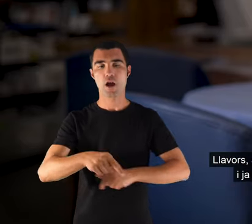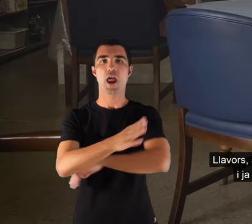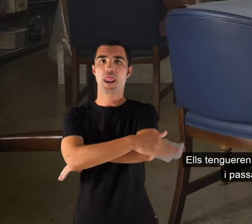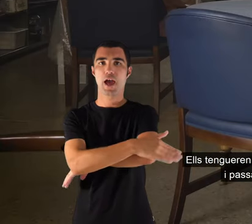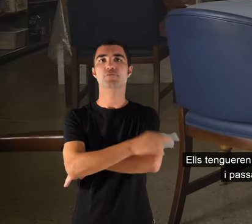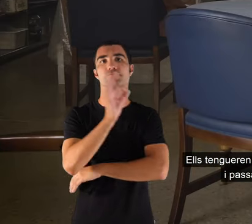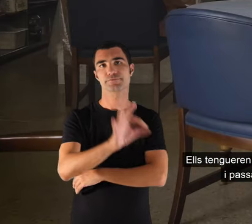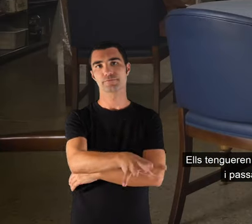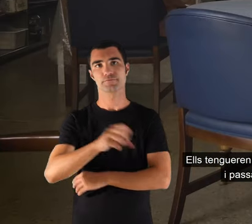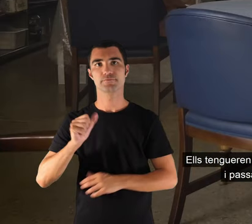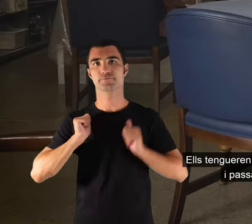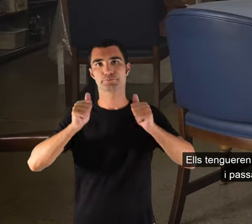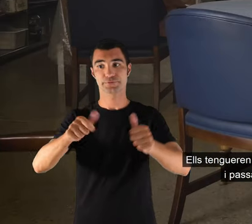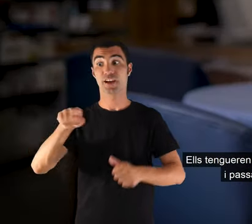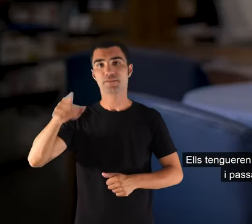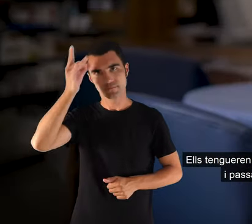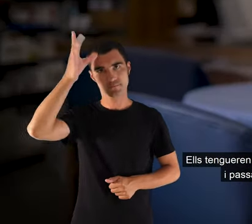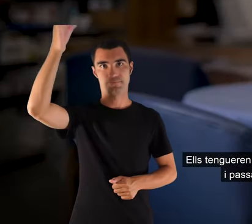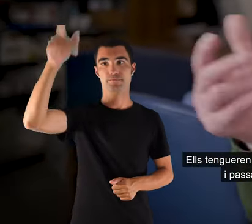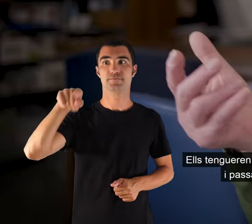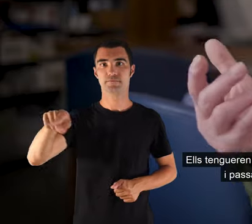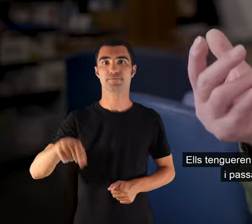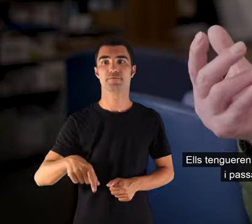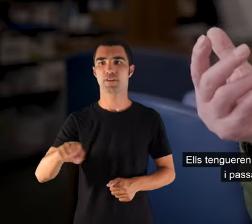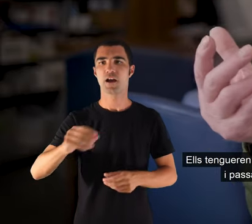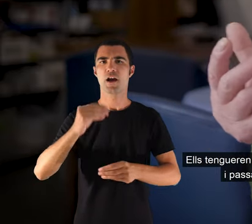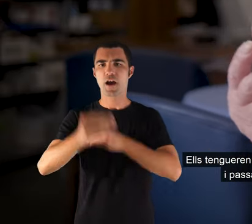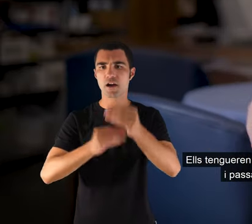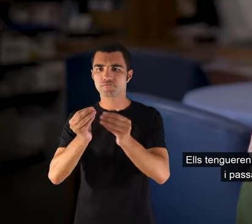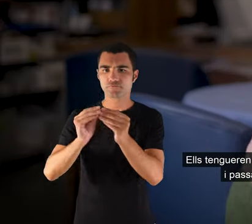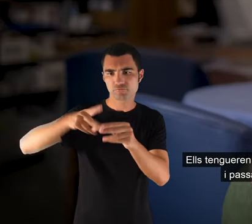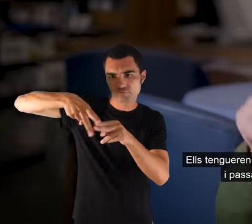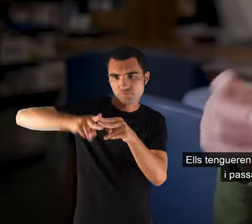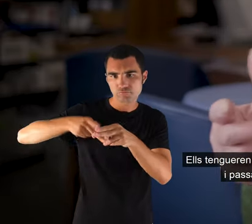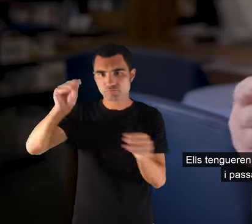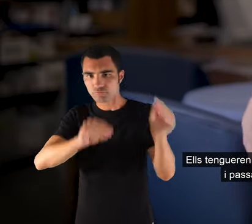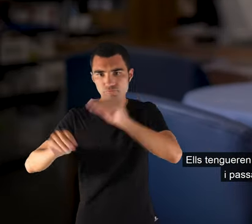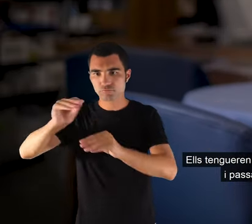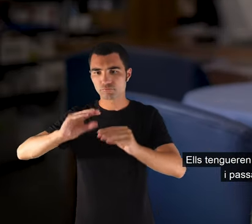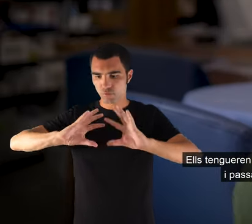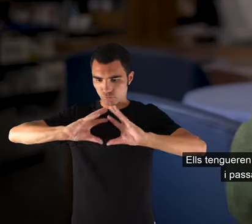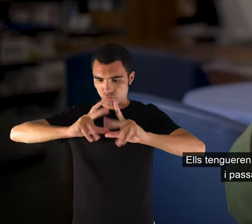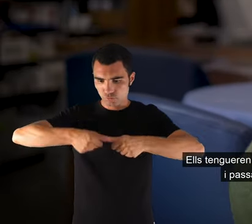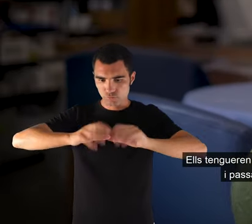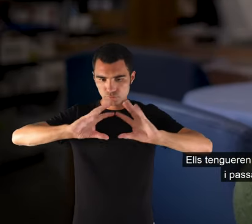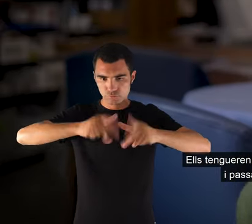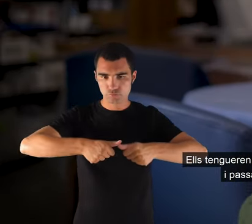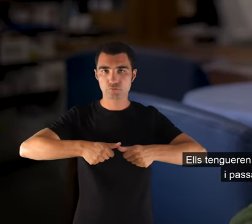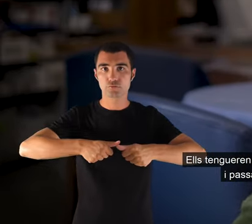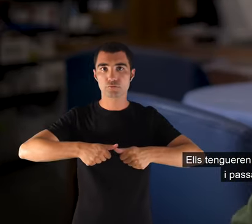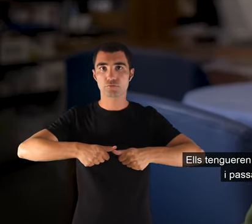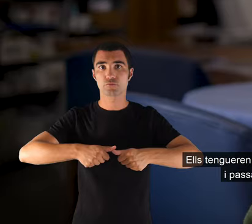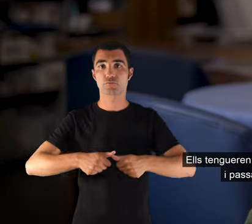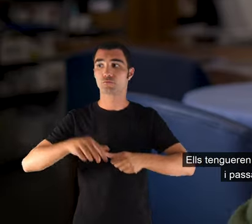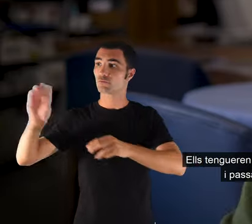llagosta. Ells tingueren aquesta idea i se feren maquinilles amb aquests engranatges i dos corrons